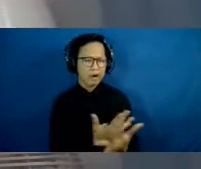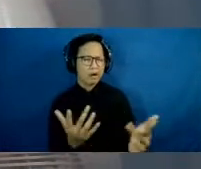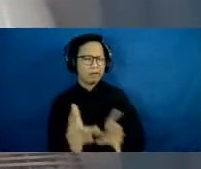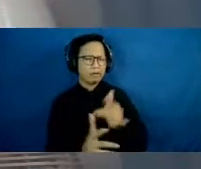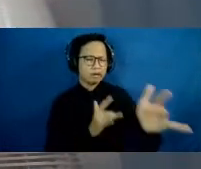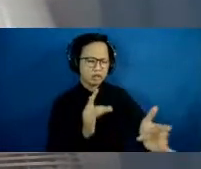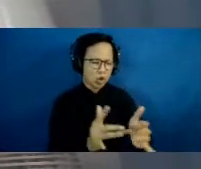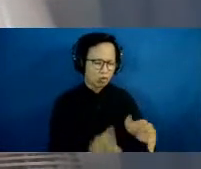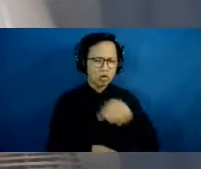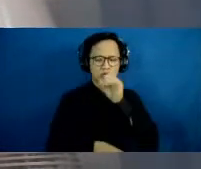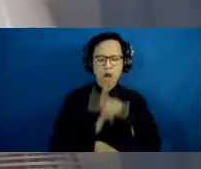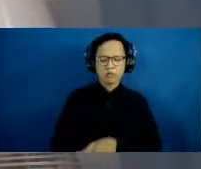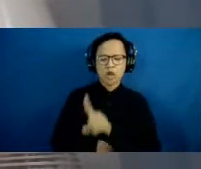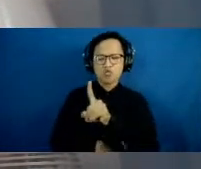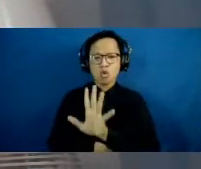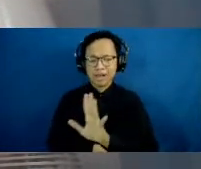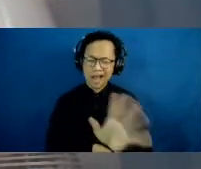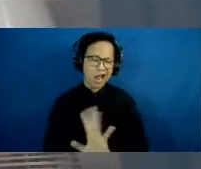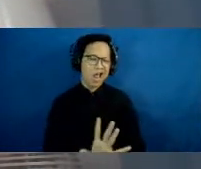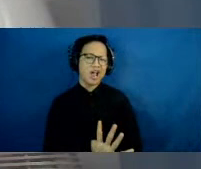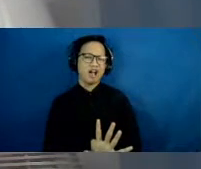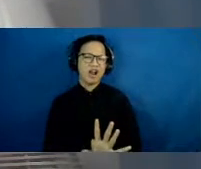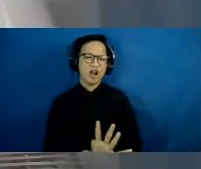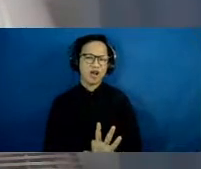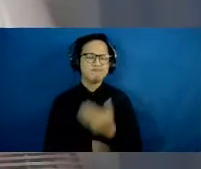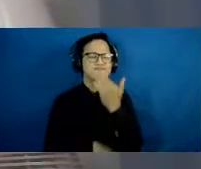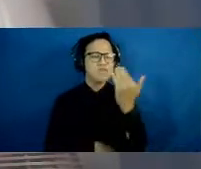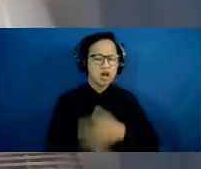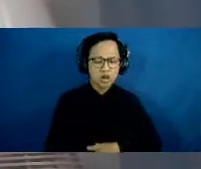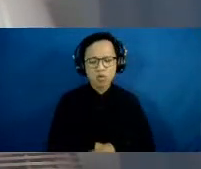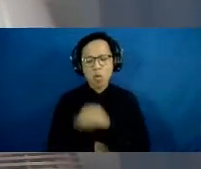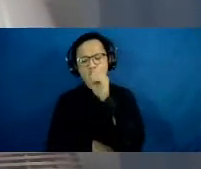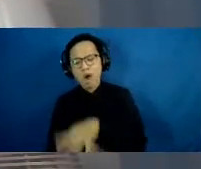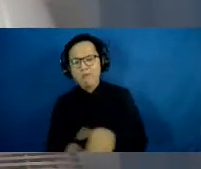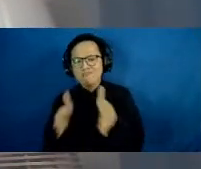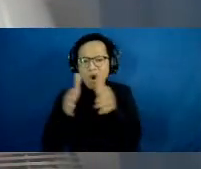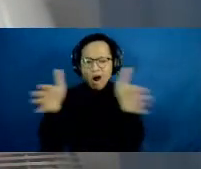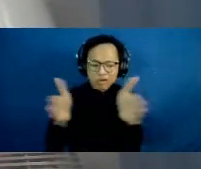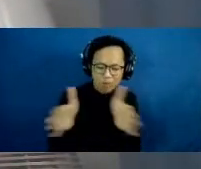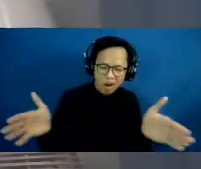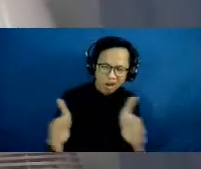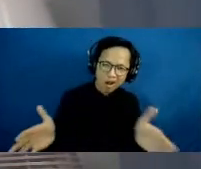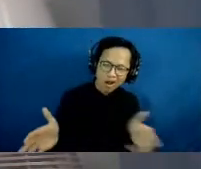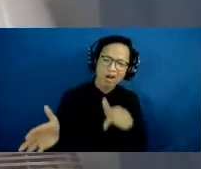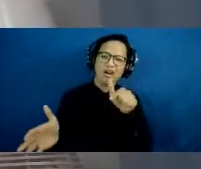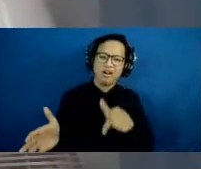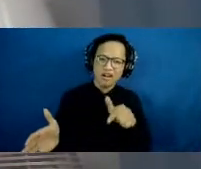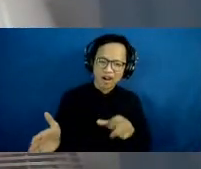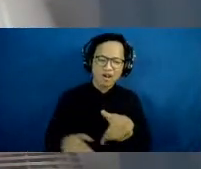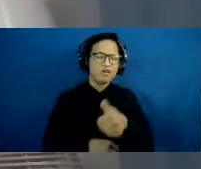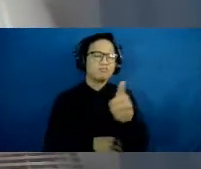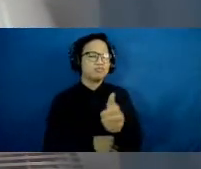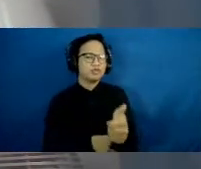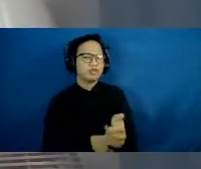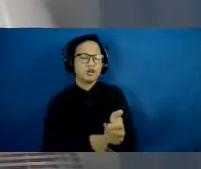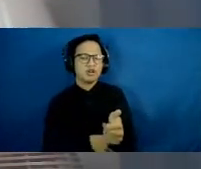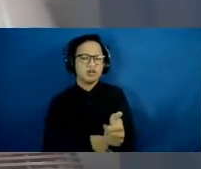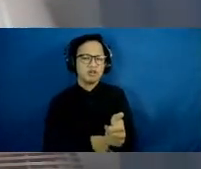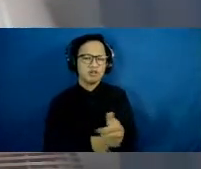tidak hanya satu jawaban. Kadang-kadang dia jawab terus dia komen lagi gitu atau jawabannya malah panjang gitu. Jadi bisa aja dia repost atau